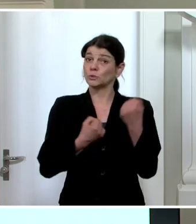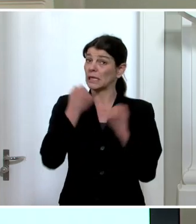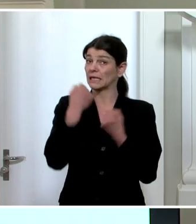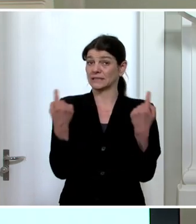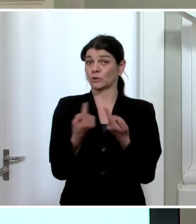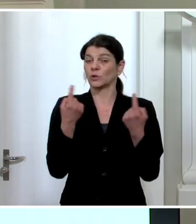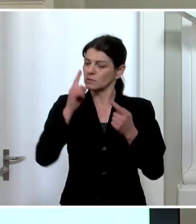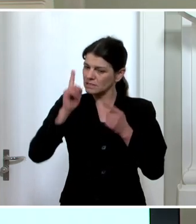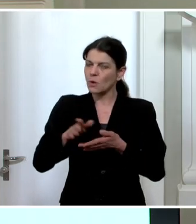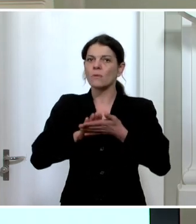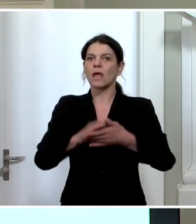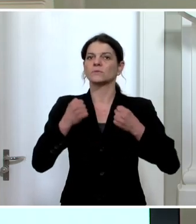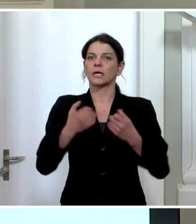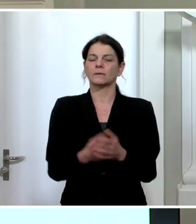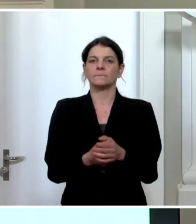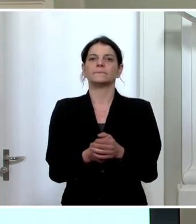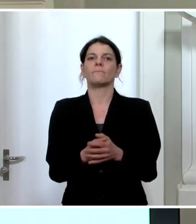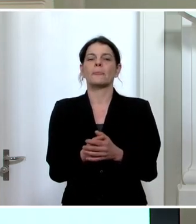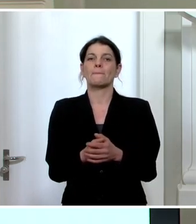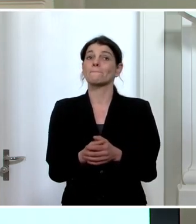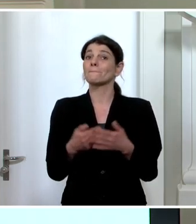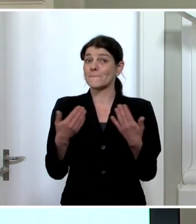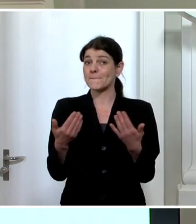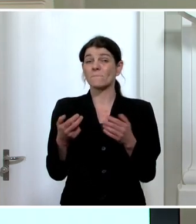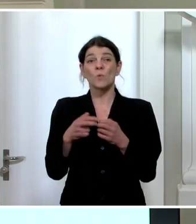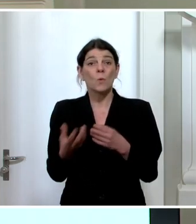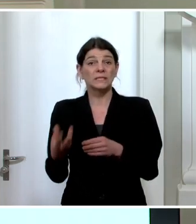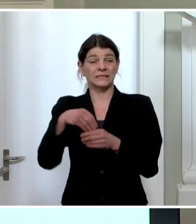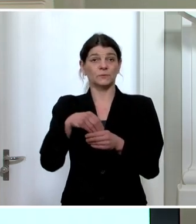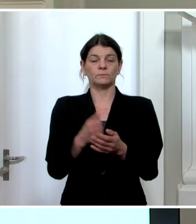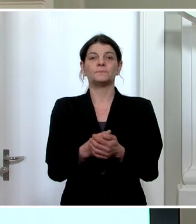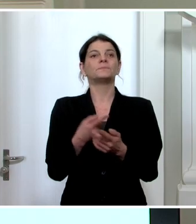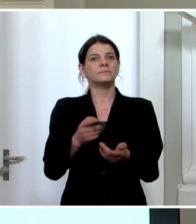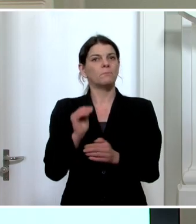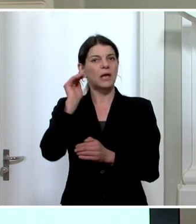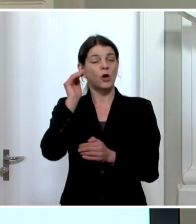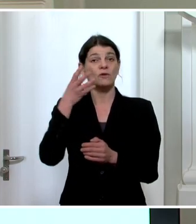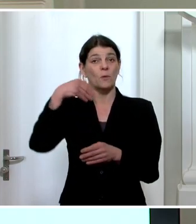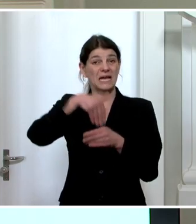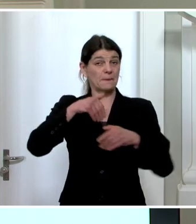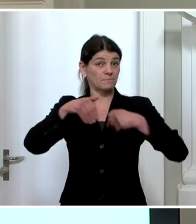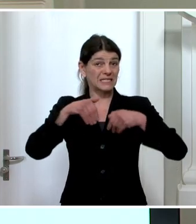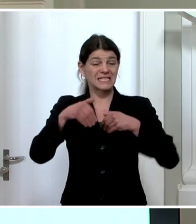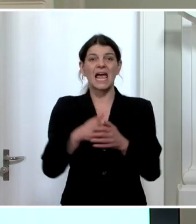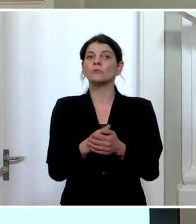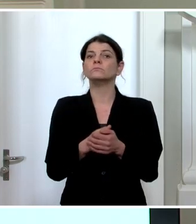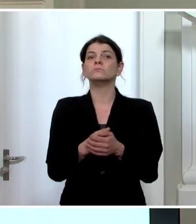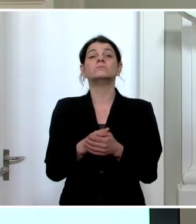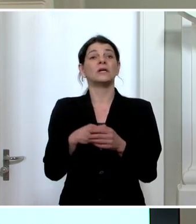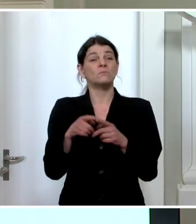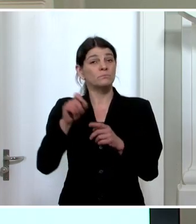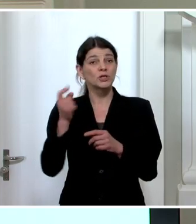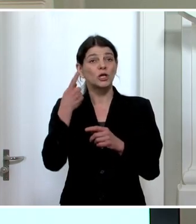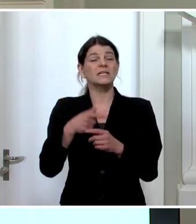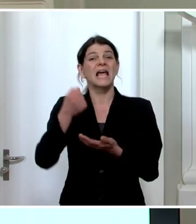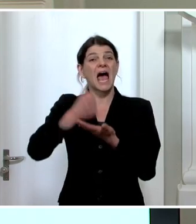Situation aufrechterhalten bleibt. Zusätzlich tragen die Behörden des Innenministeriums, allen voran das Amt